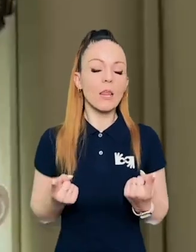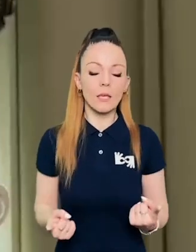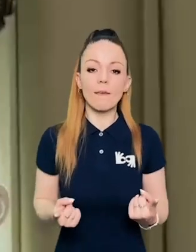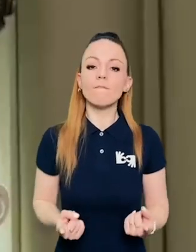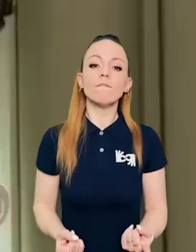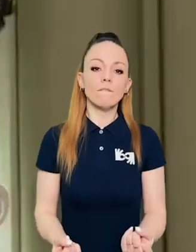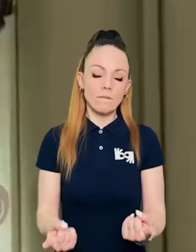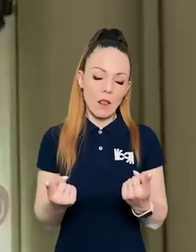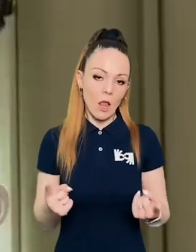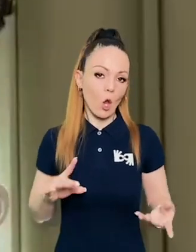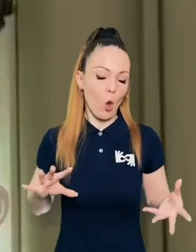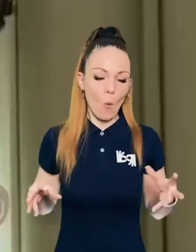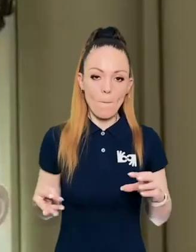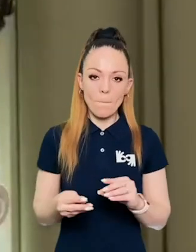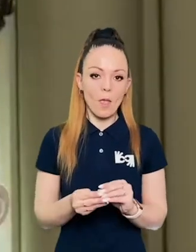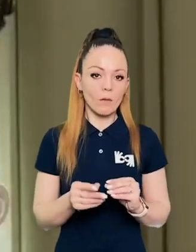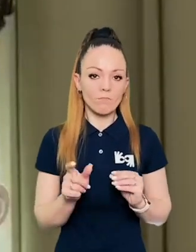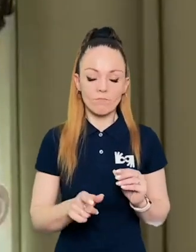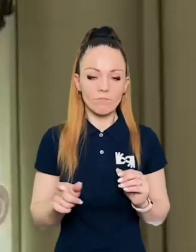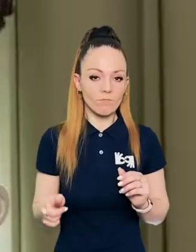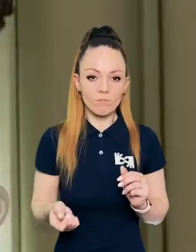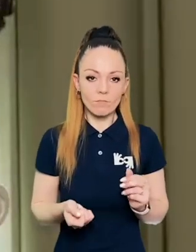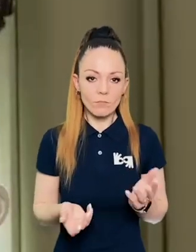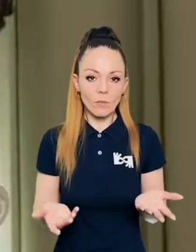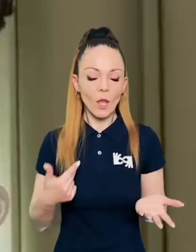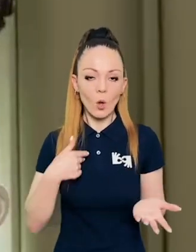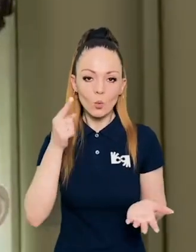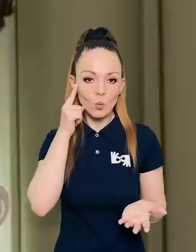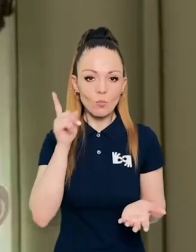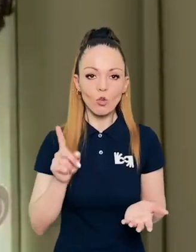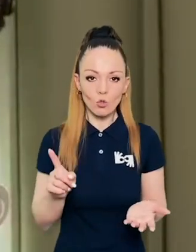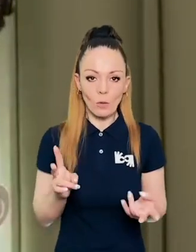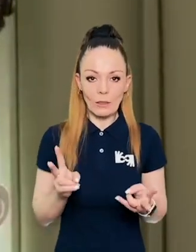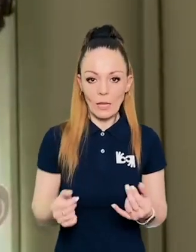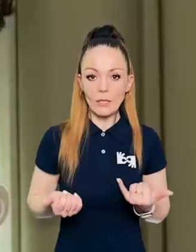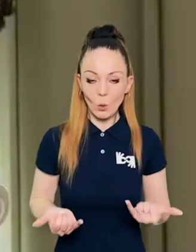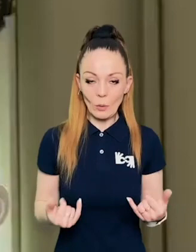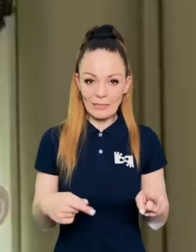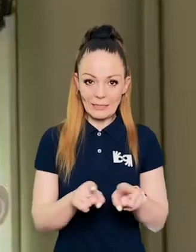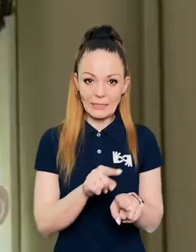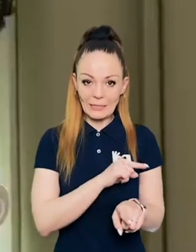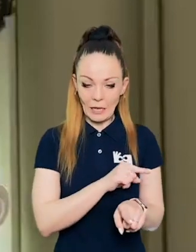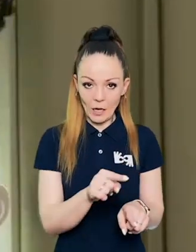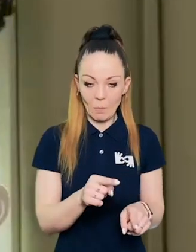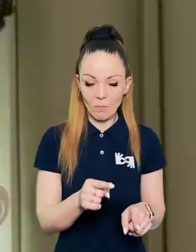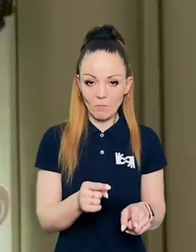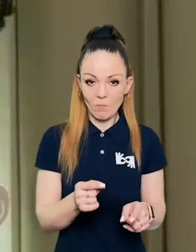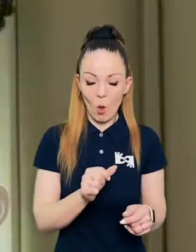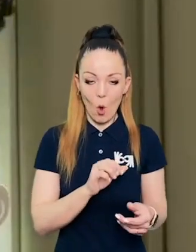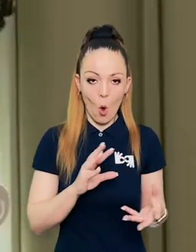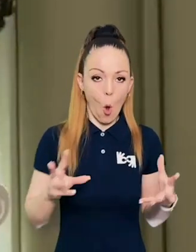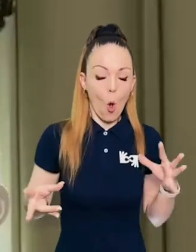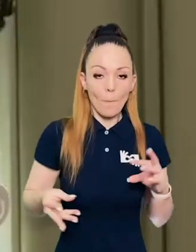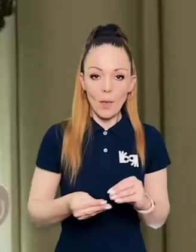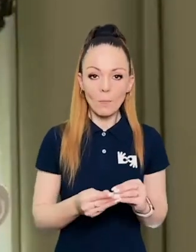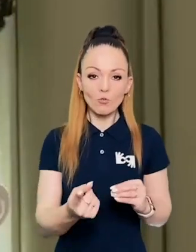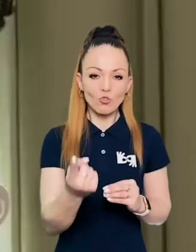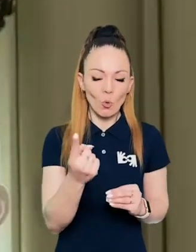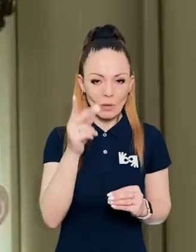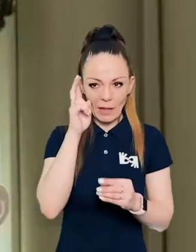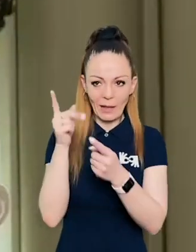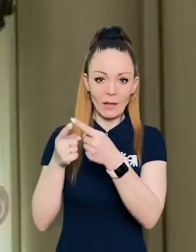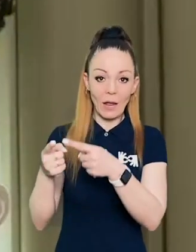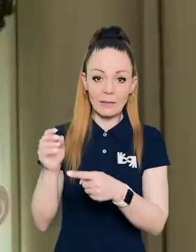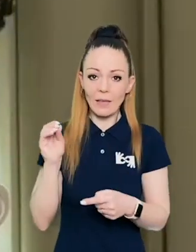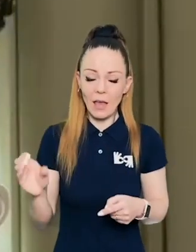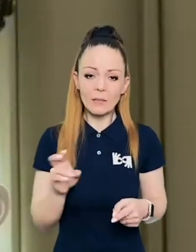Це дійсно такий великий об'єм. Я думаю, що на сьогодні з таким об'ємом